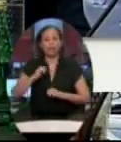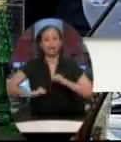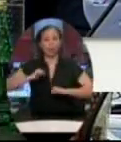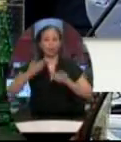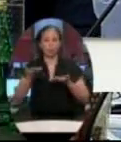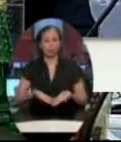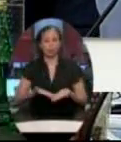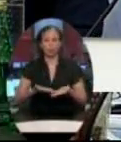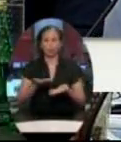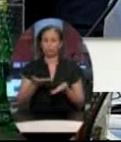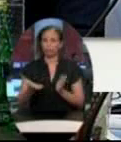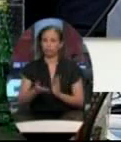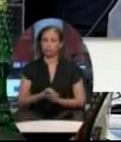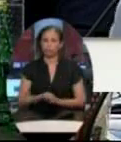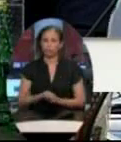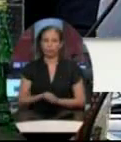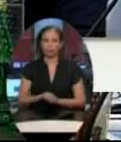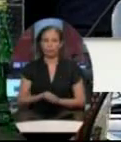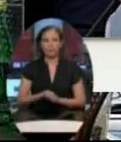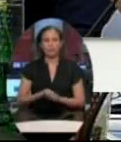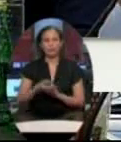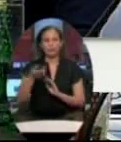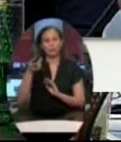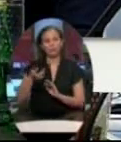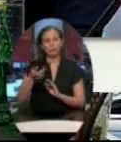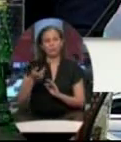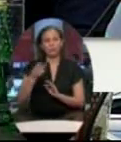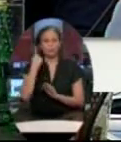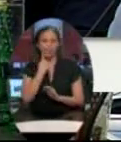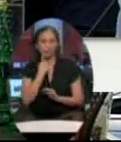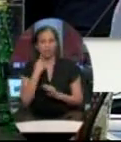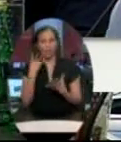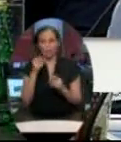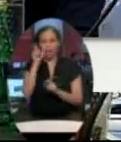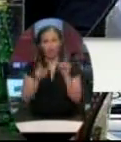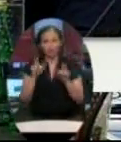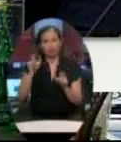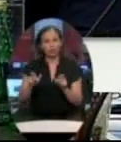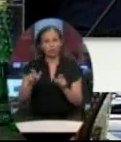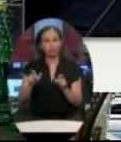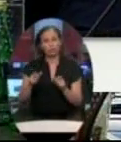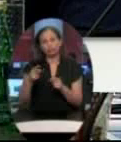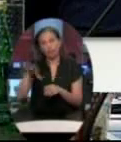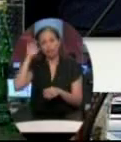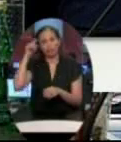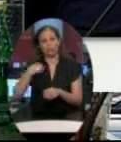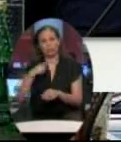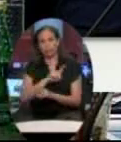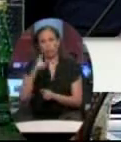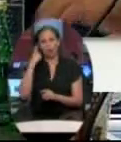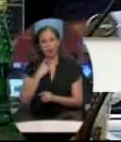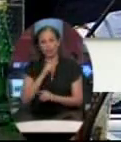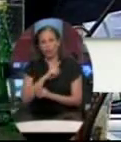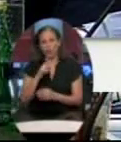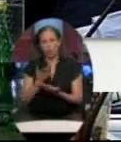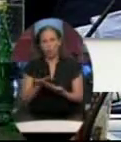ולראיה האיסור הפלילי הזה בעצם מפליל הרבה מאוד אנשים שלפי התפיסה שלנו הם לא עבריינים ולא פושעים, ומי